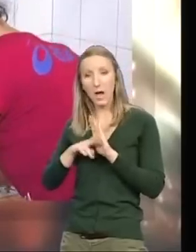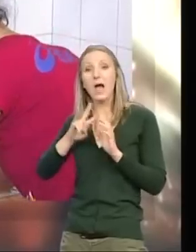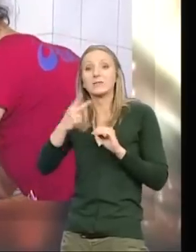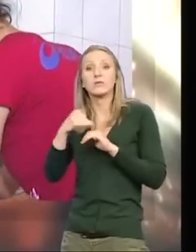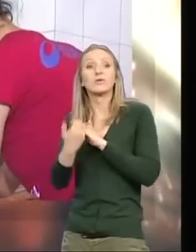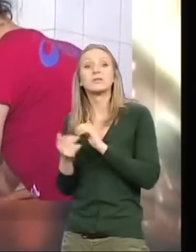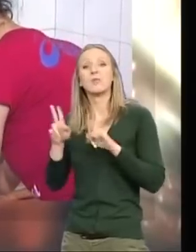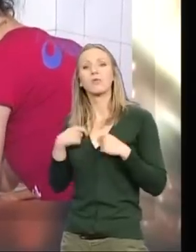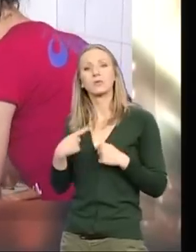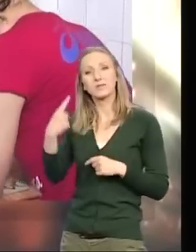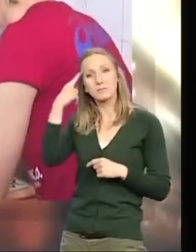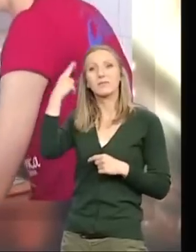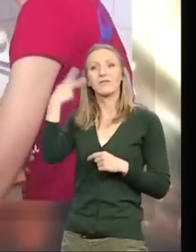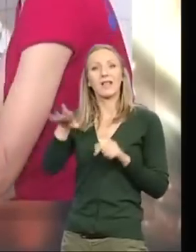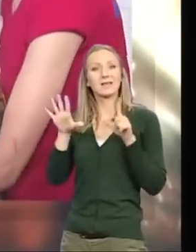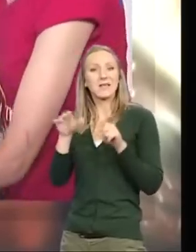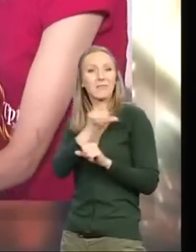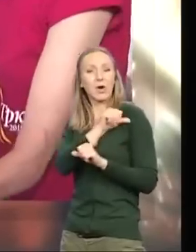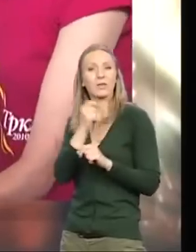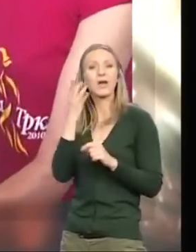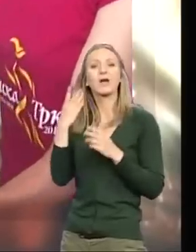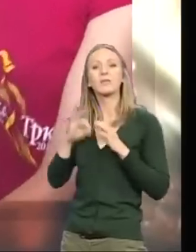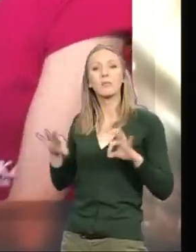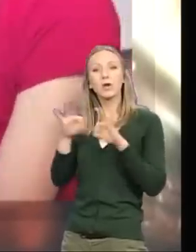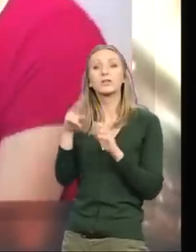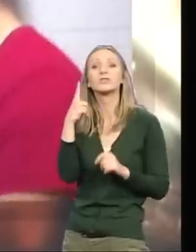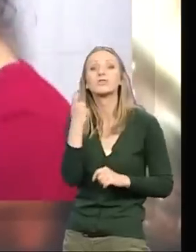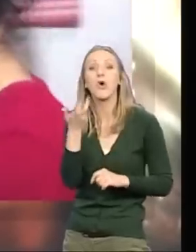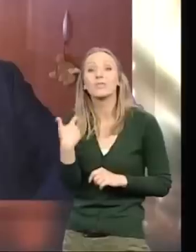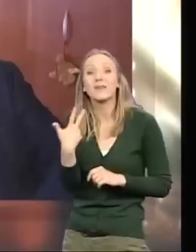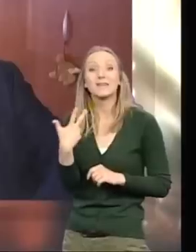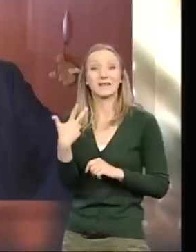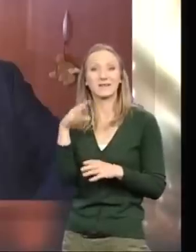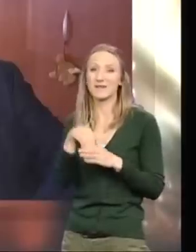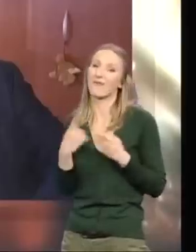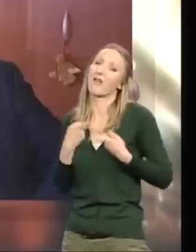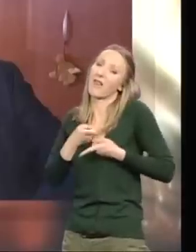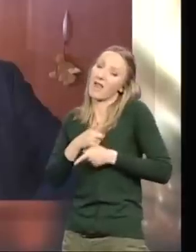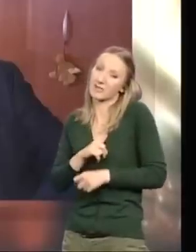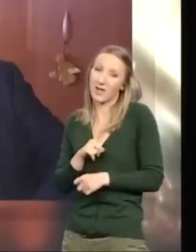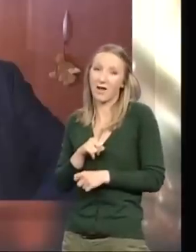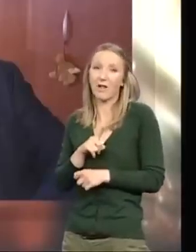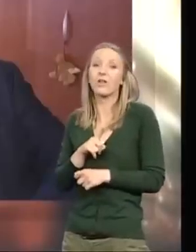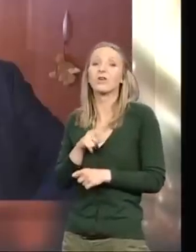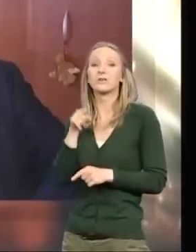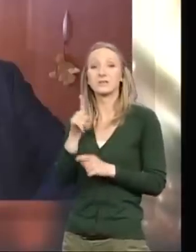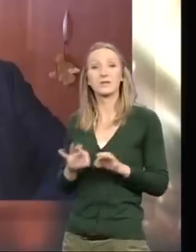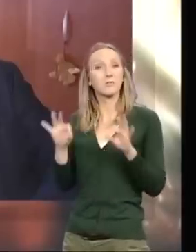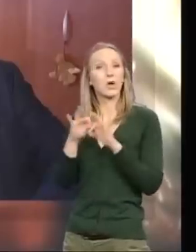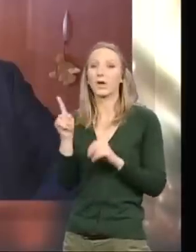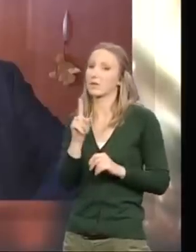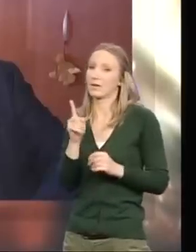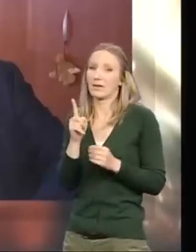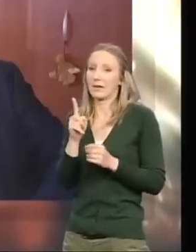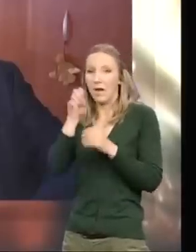mogu da se setim te 2007. kada je bilo projektovno 130 stanova. Nažalost, taj projekat nije